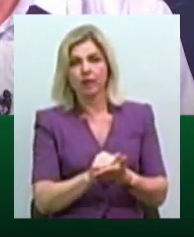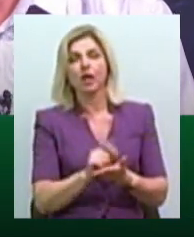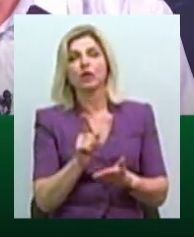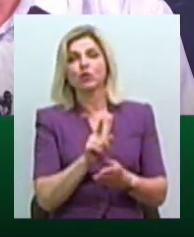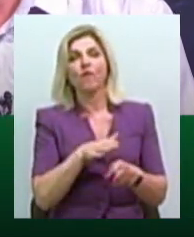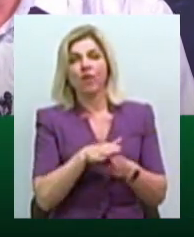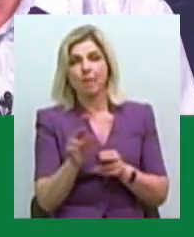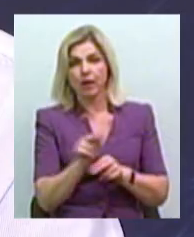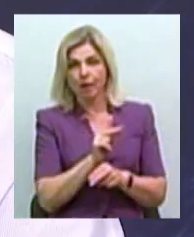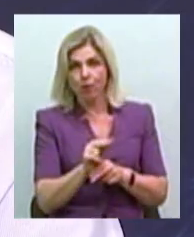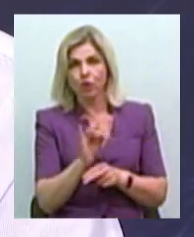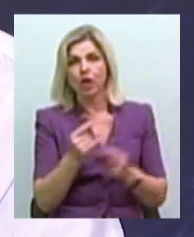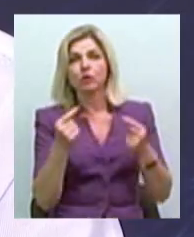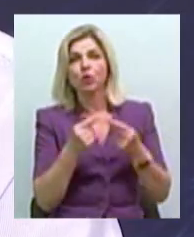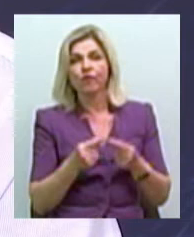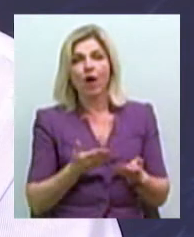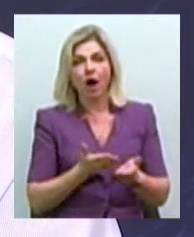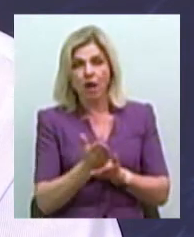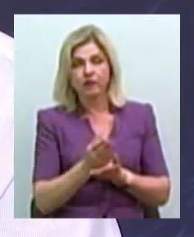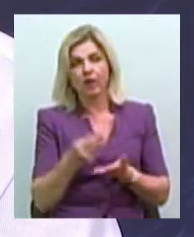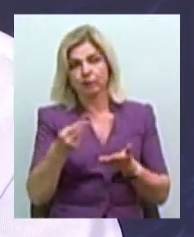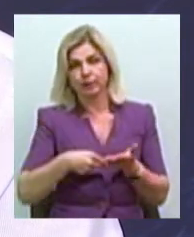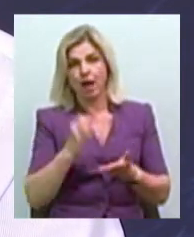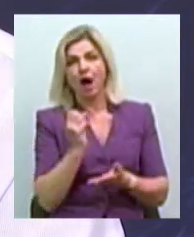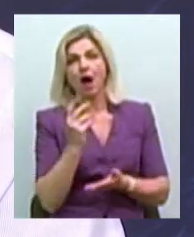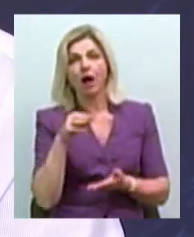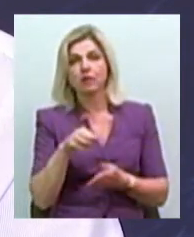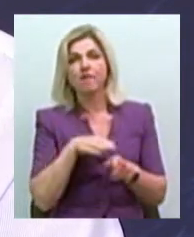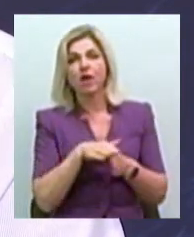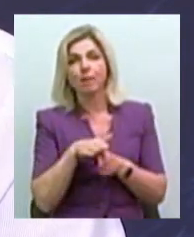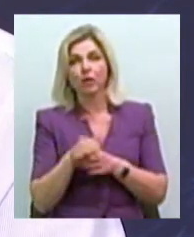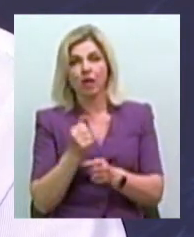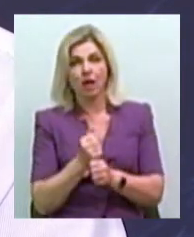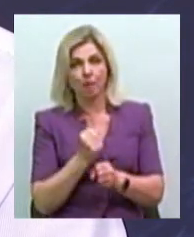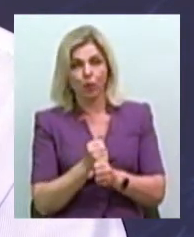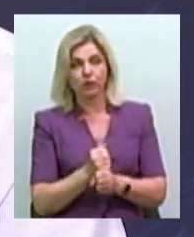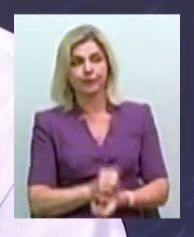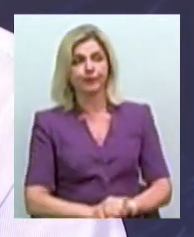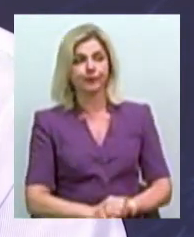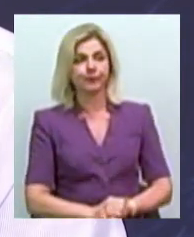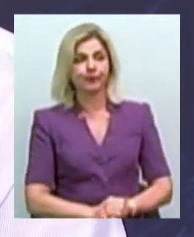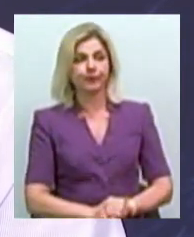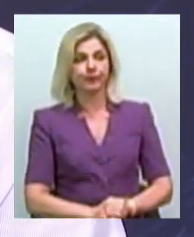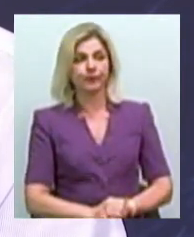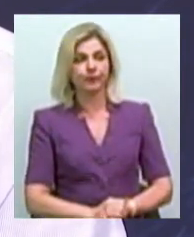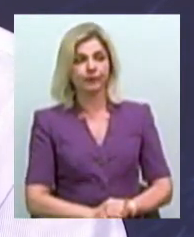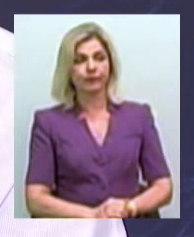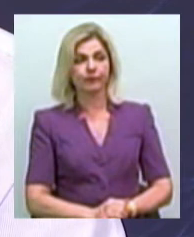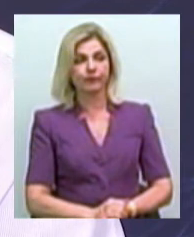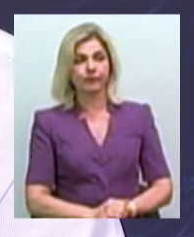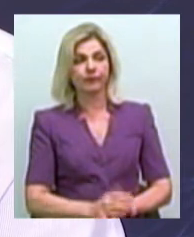указано, підписуються акти виконаних робіт і производиться оплата подрядчику за виконану роботу. Це робиться одразу по виконанню робіт?